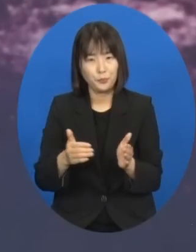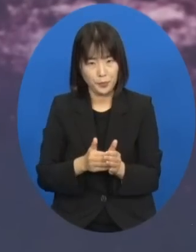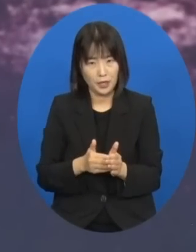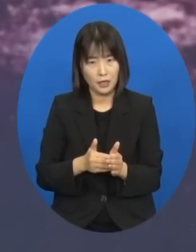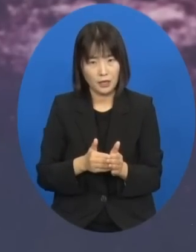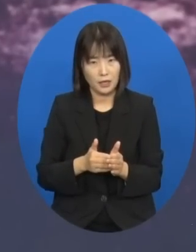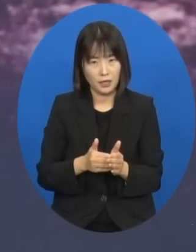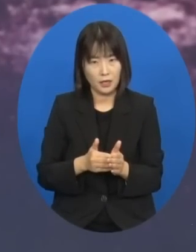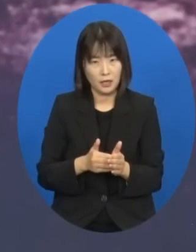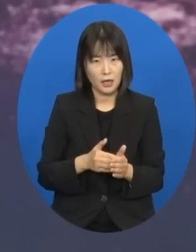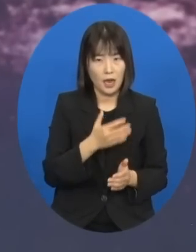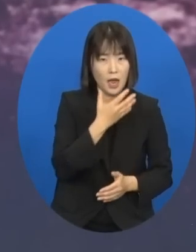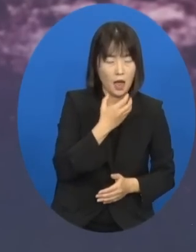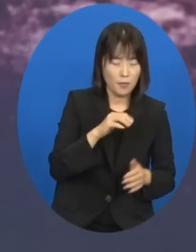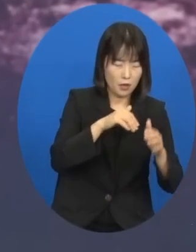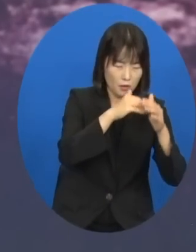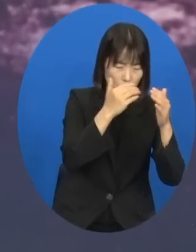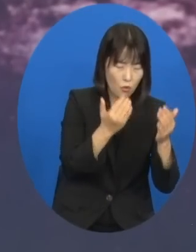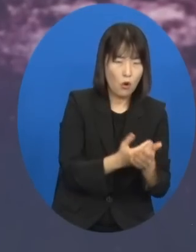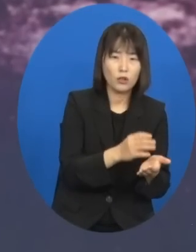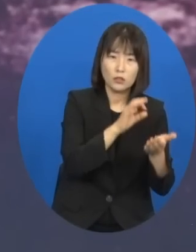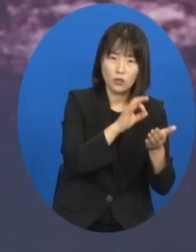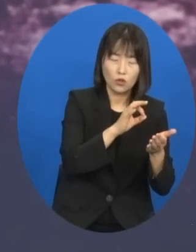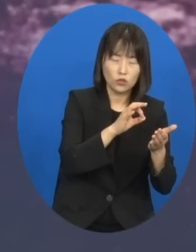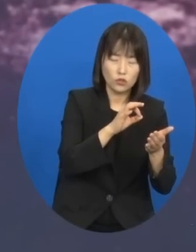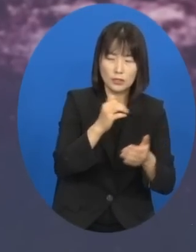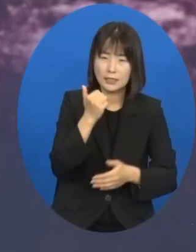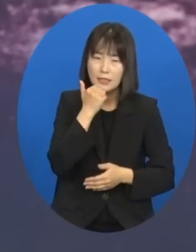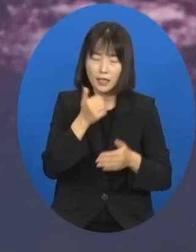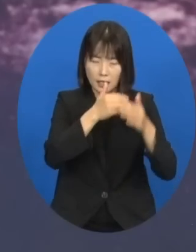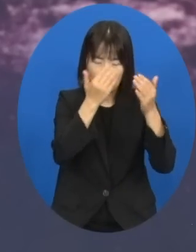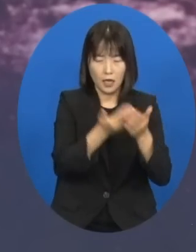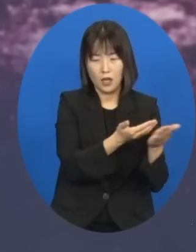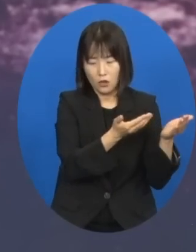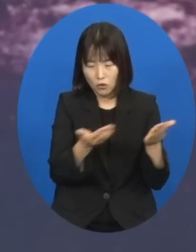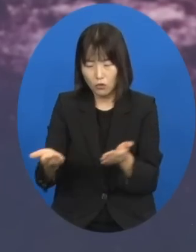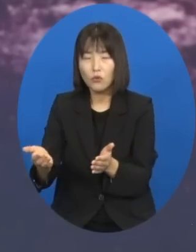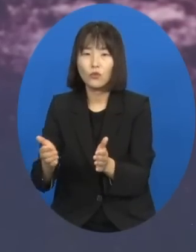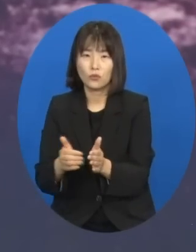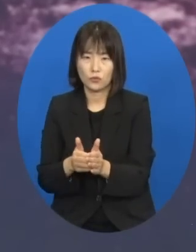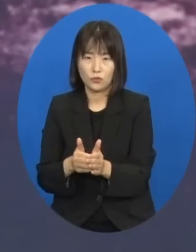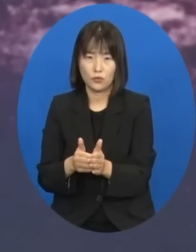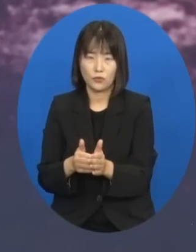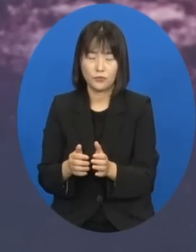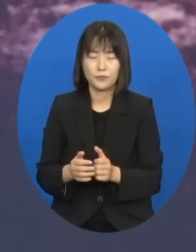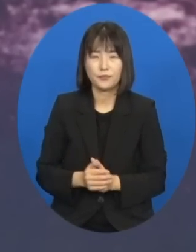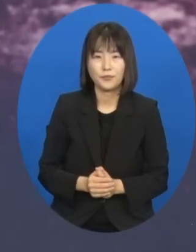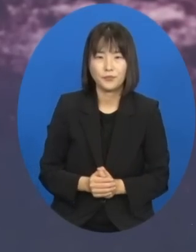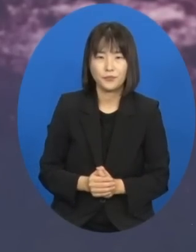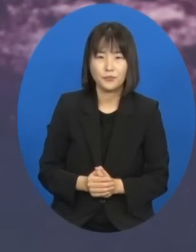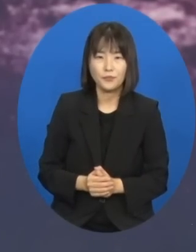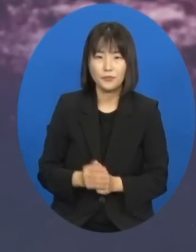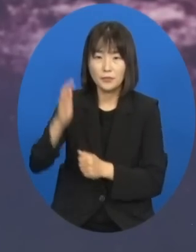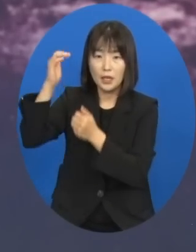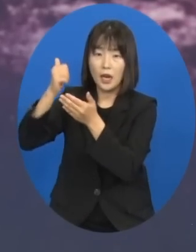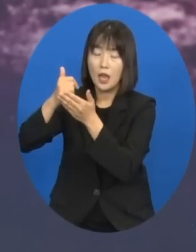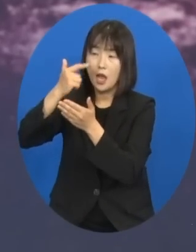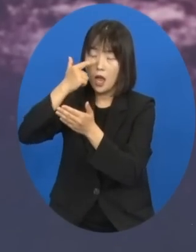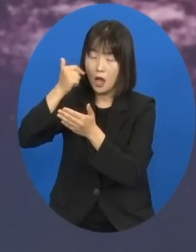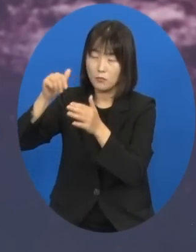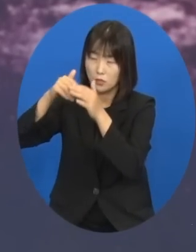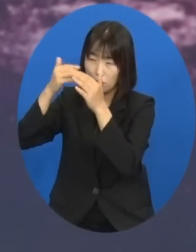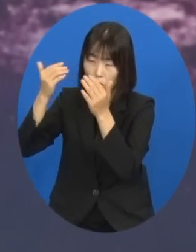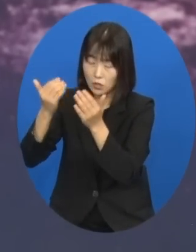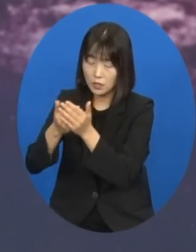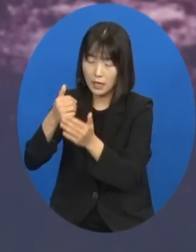소유를 이삭에게 주었다. 하나님 아버지의 모든 것이 아들 예수 그리스도에게 있는 것이죠.